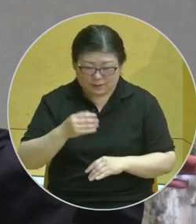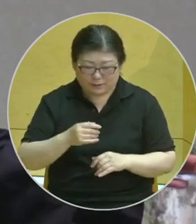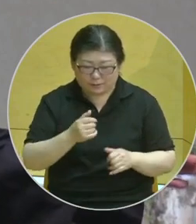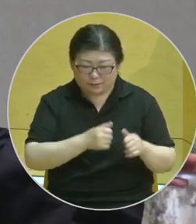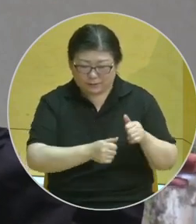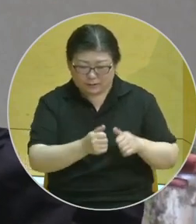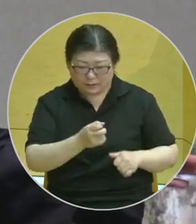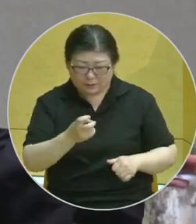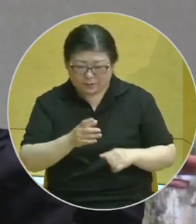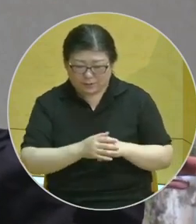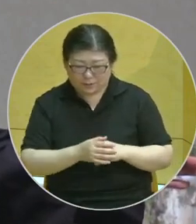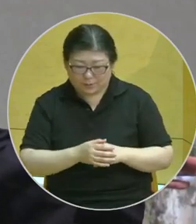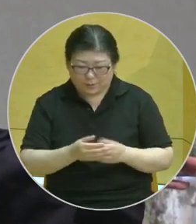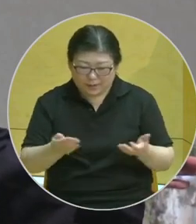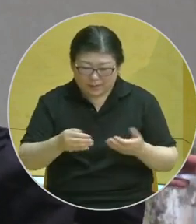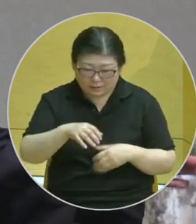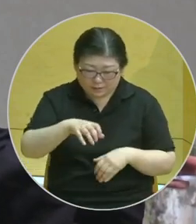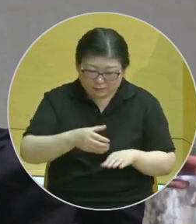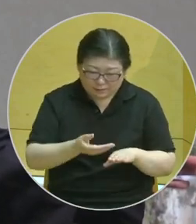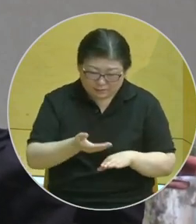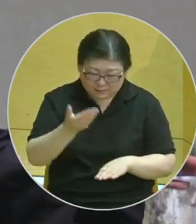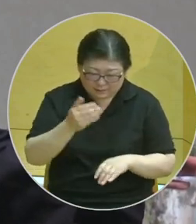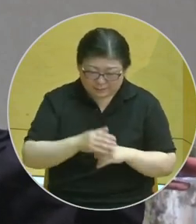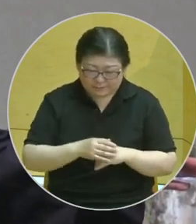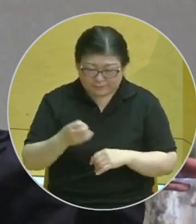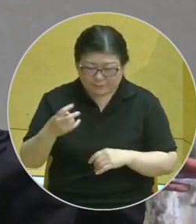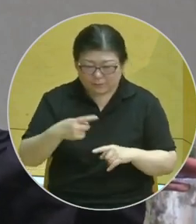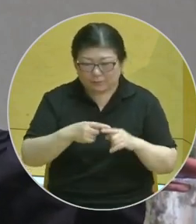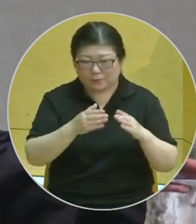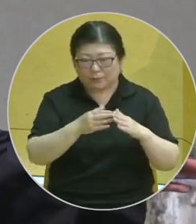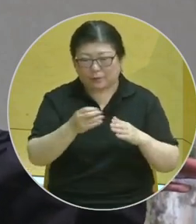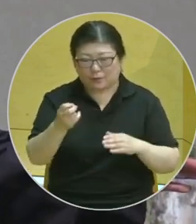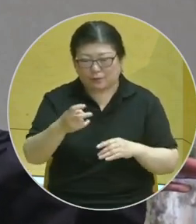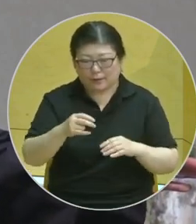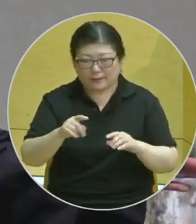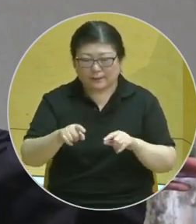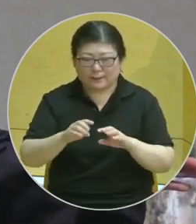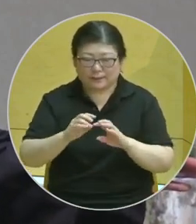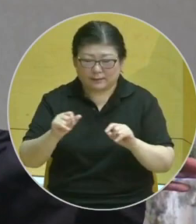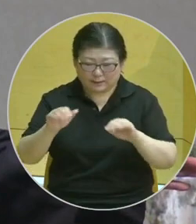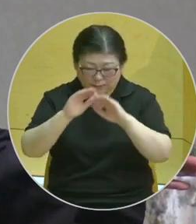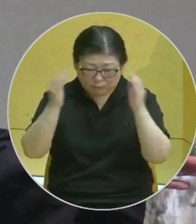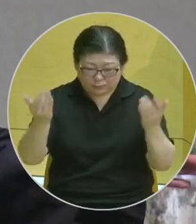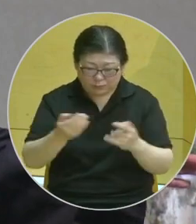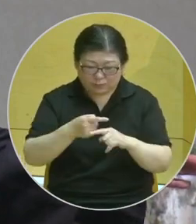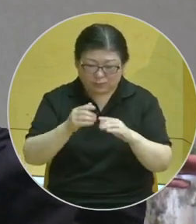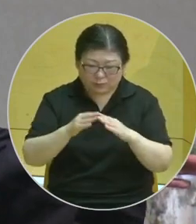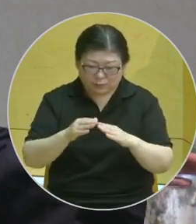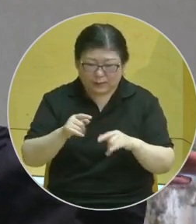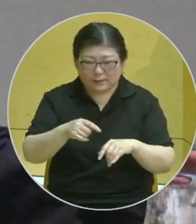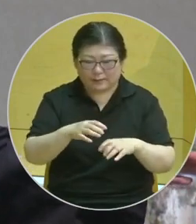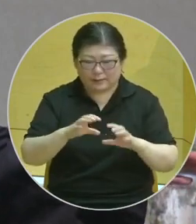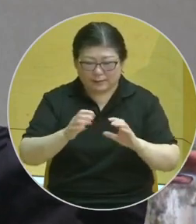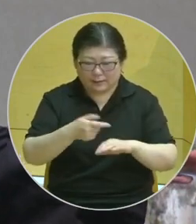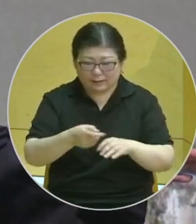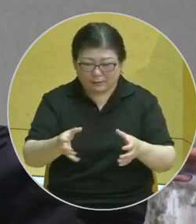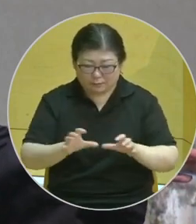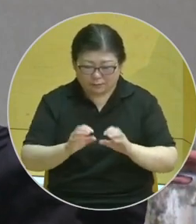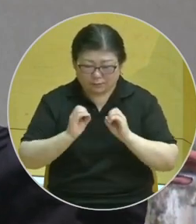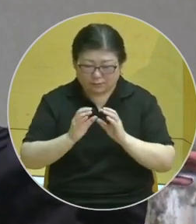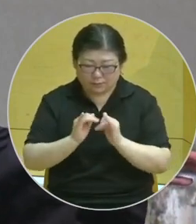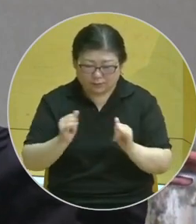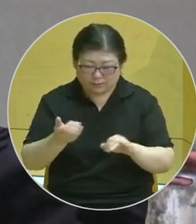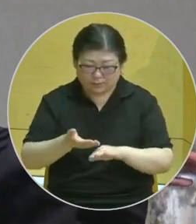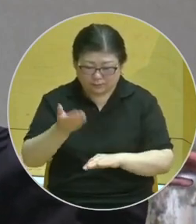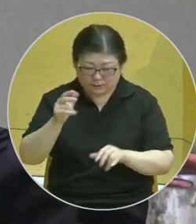자손과 생업의 현장 미에 그리고 우리 교회와 이 땅의 모든 교회들을 위해 이 나라 이 민족이 위에 선교사님들 위해